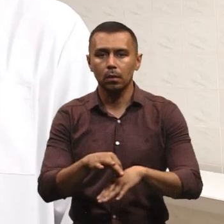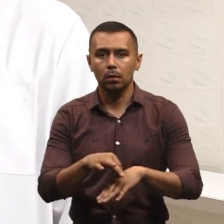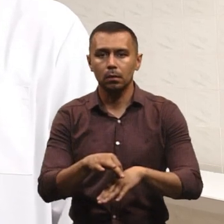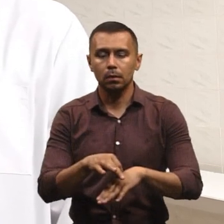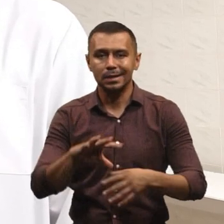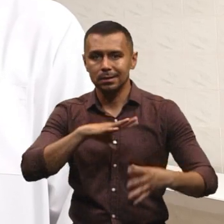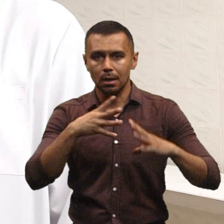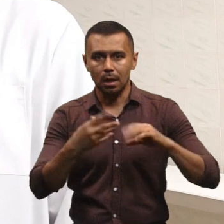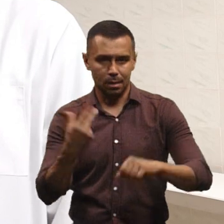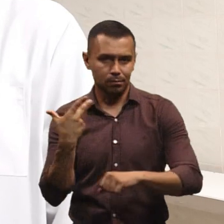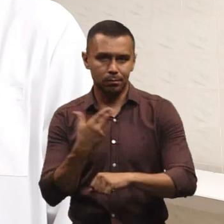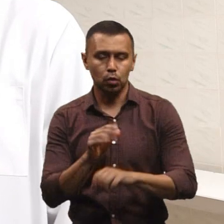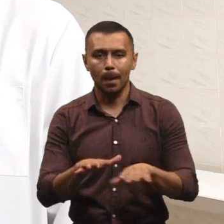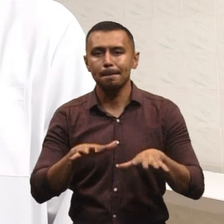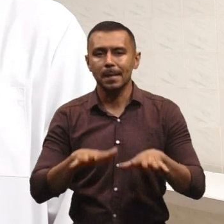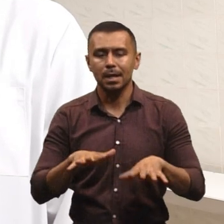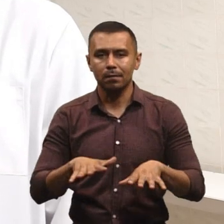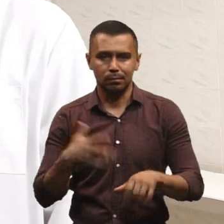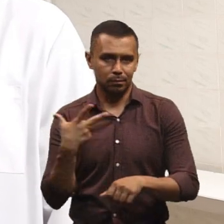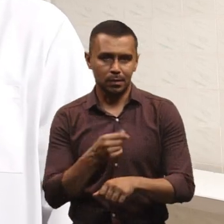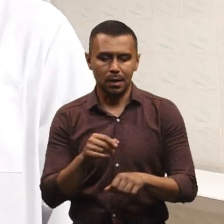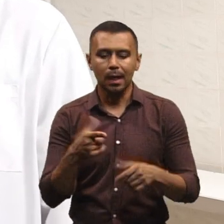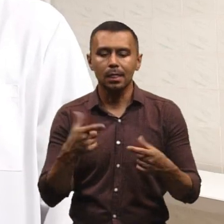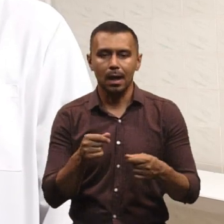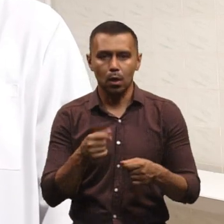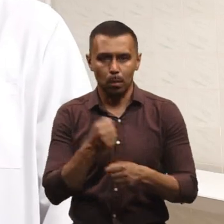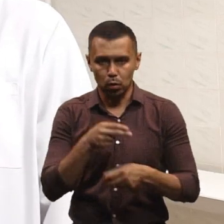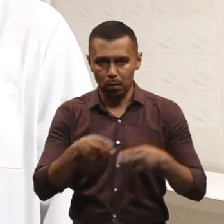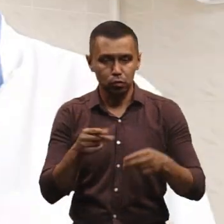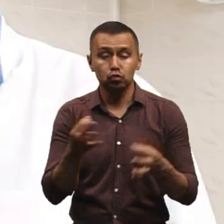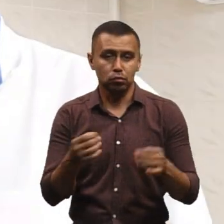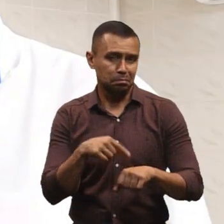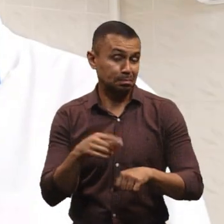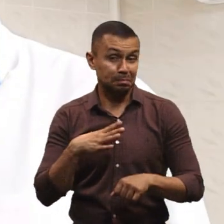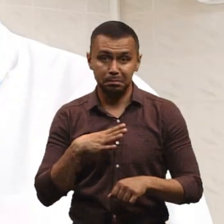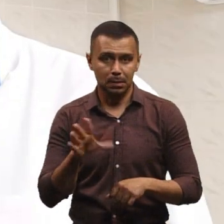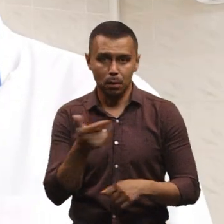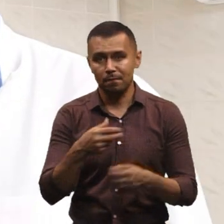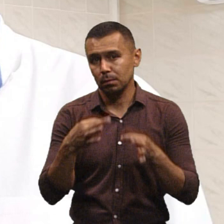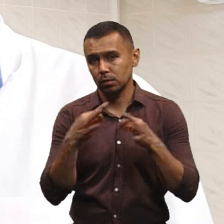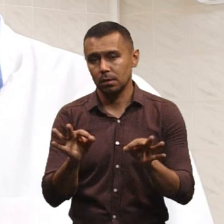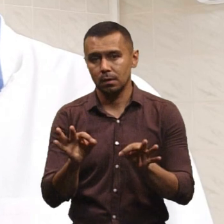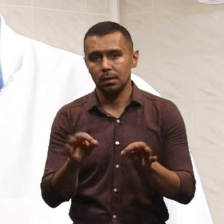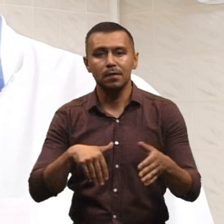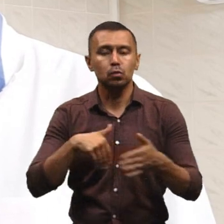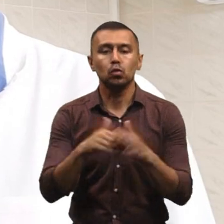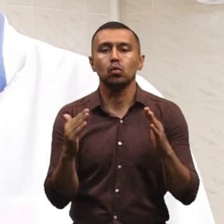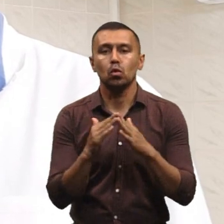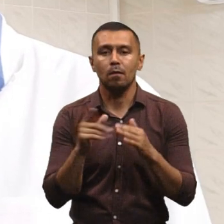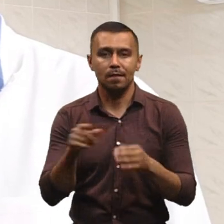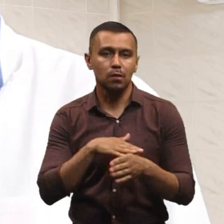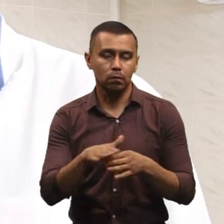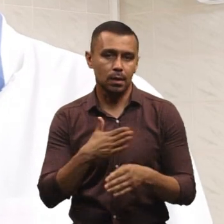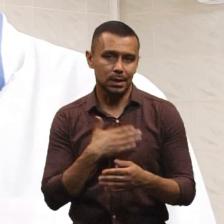загальне знечулення тільки місцева анестезія в місті проколу він нічого не відчував ми його відпустили на відпустку додому щоб він